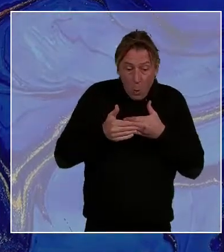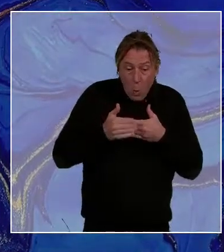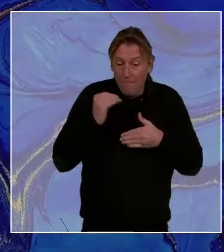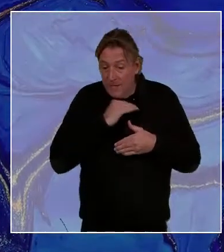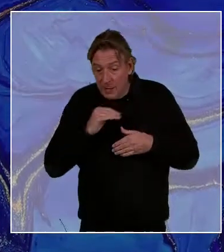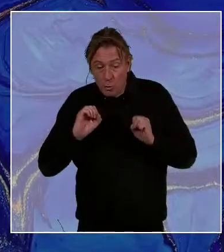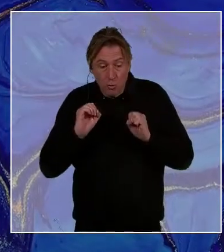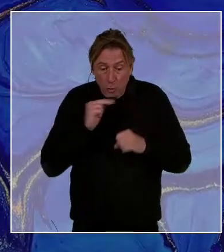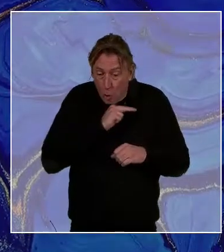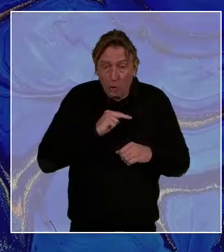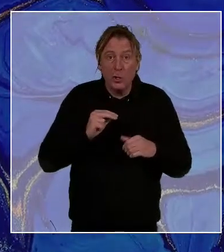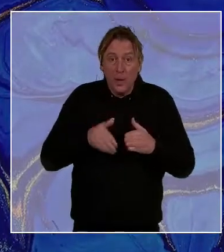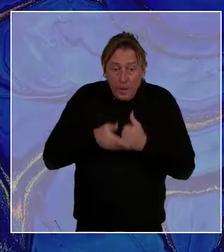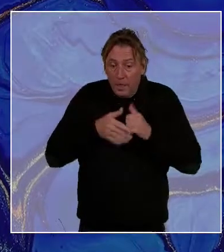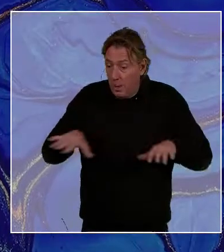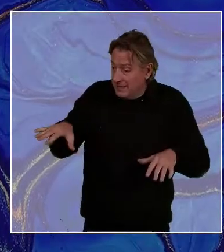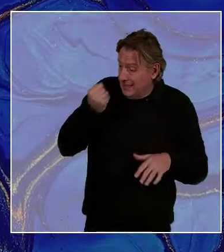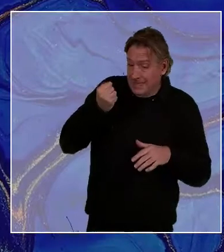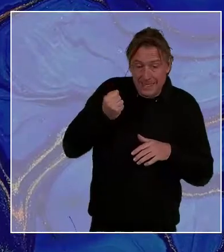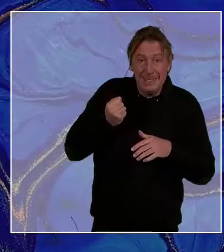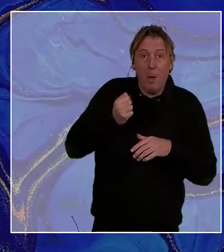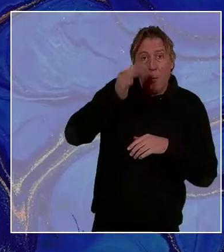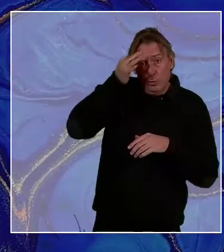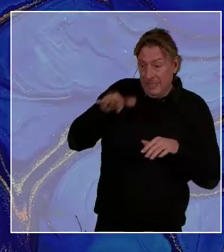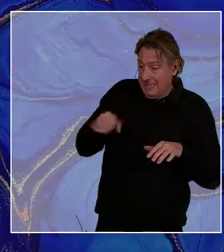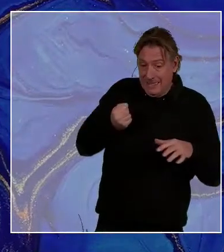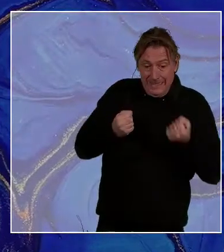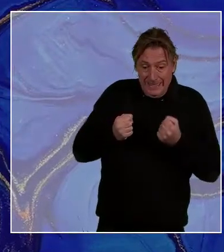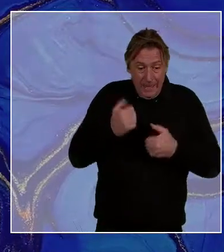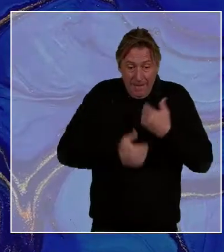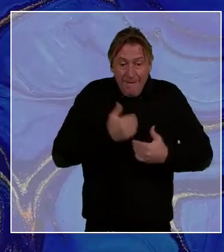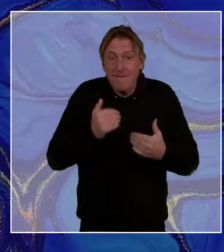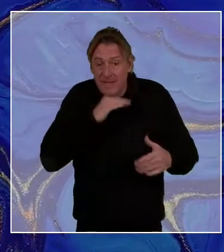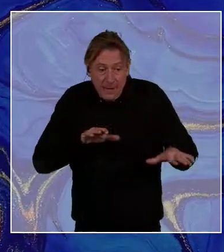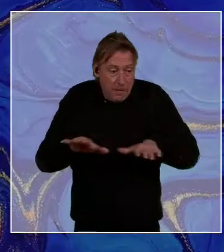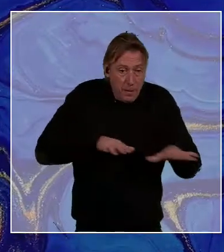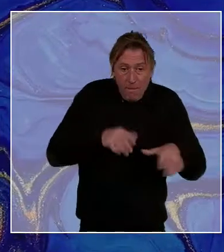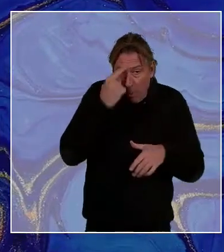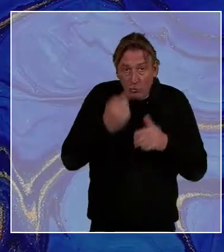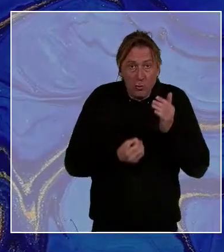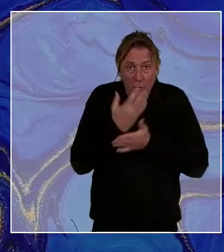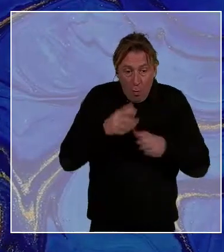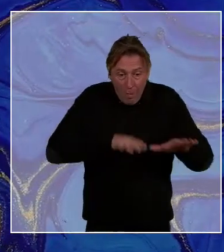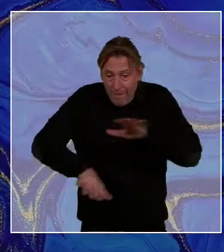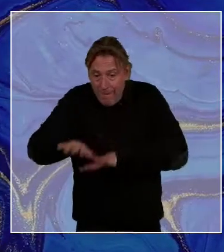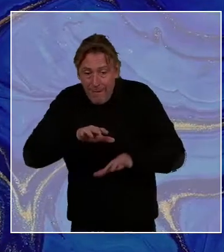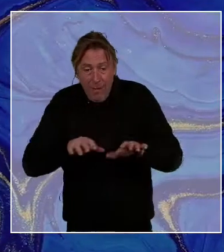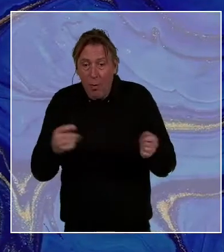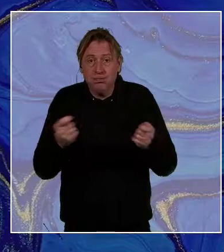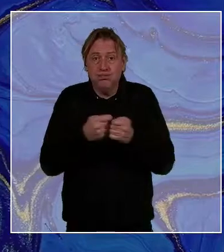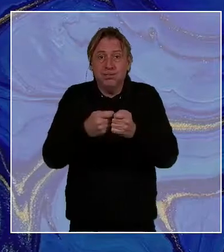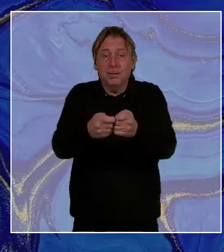mesures d'urgence, et elles ont saisi l'opportunité, l'occasion pour repenser les choses. Et il y a trois dimensions ici. Tout